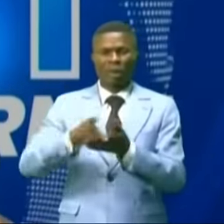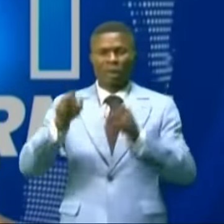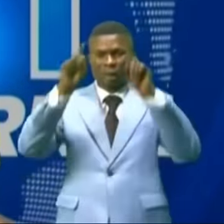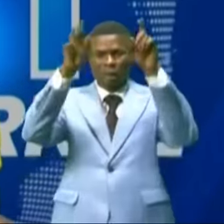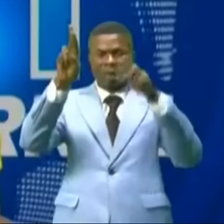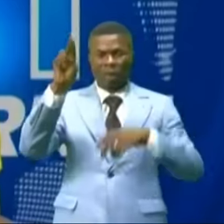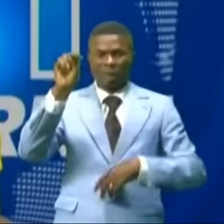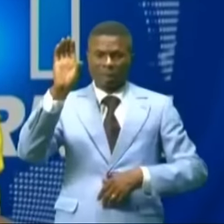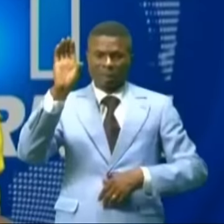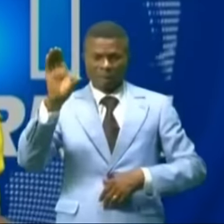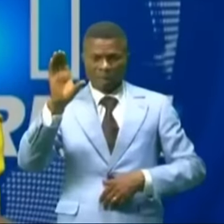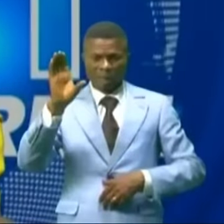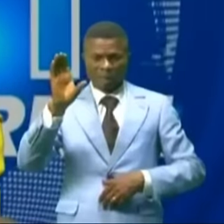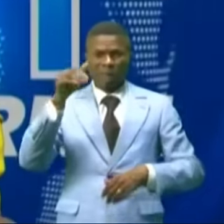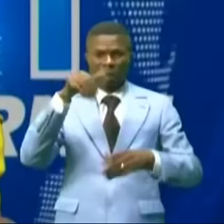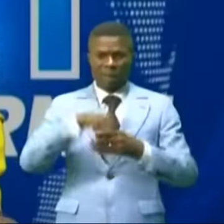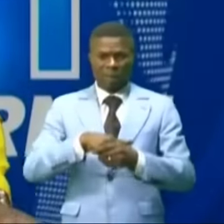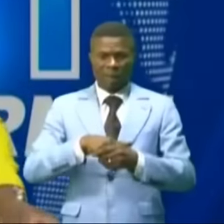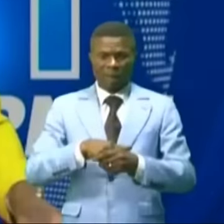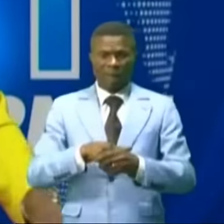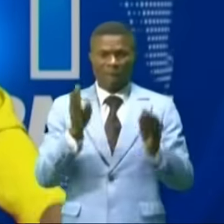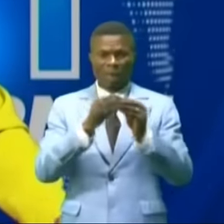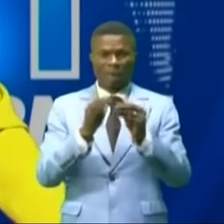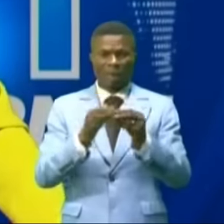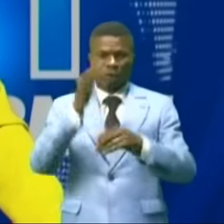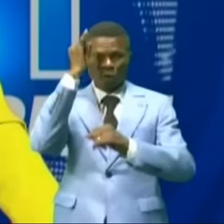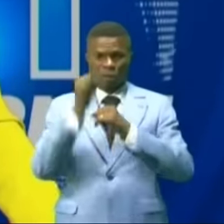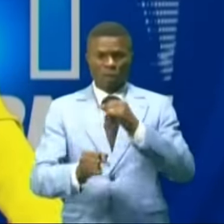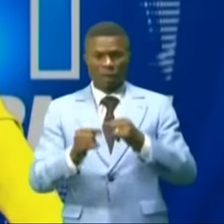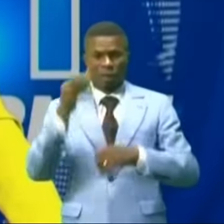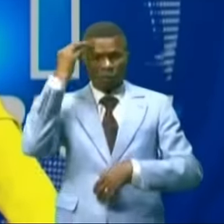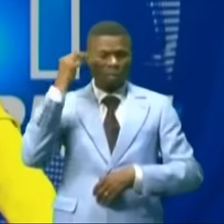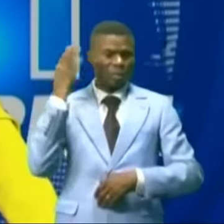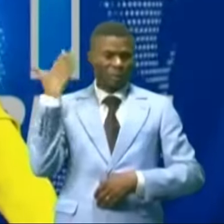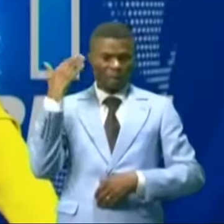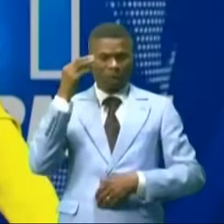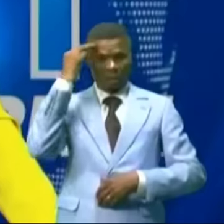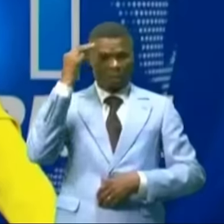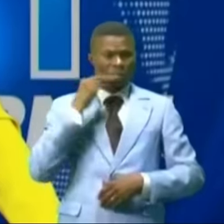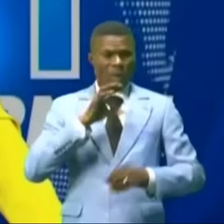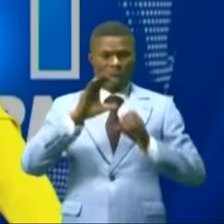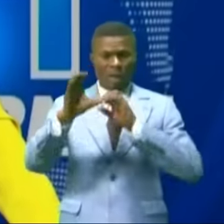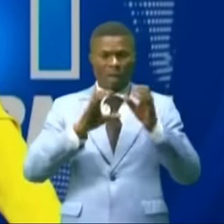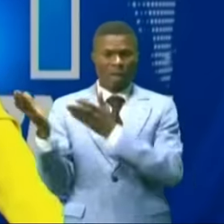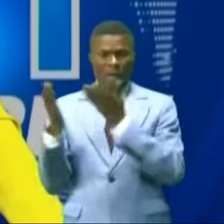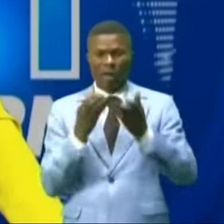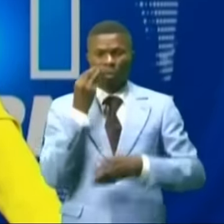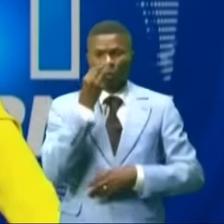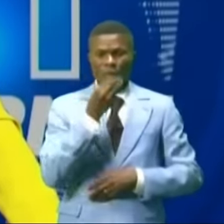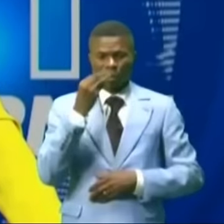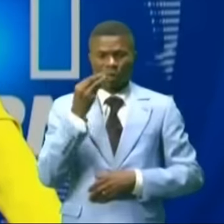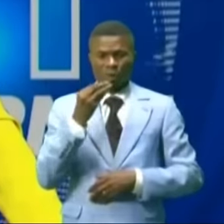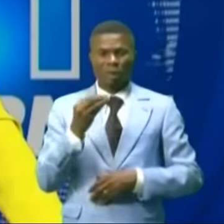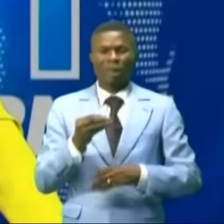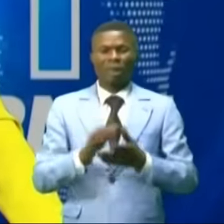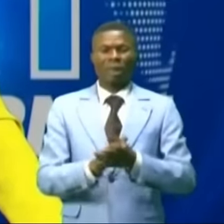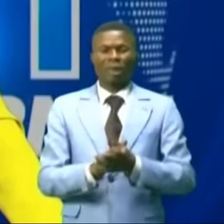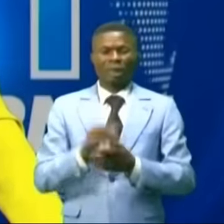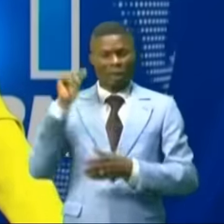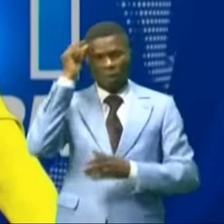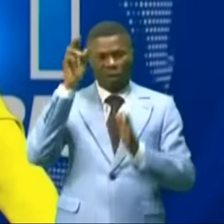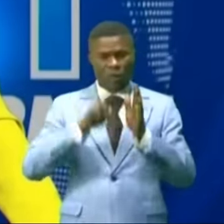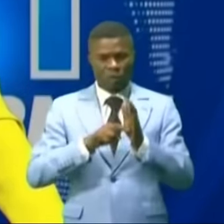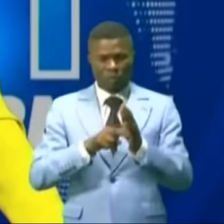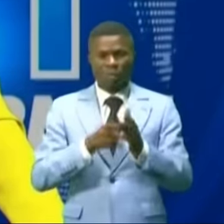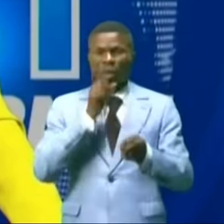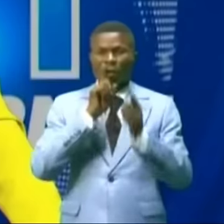nationale. C'était lors du dernier conseil des ministres. Pour ce faire, le ministre de la Communication et Médias, Patrick Muyaya-Katembwe, a eu